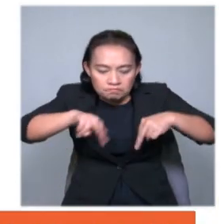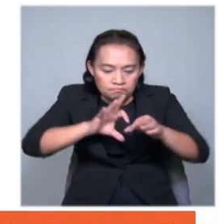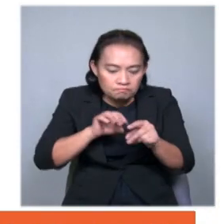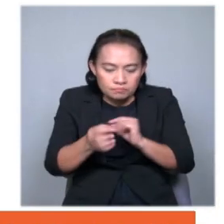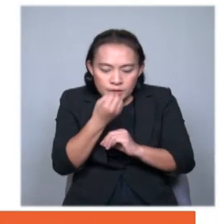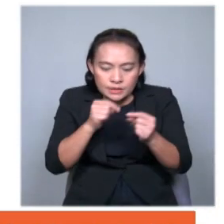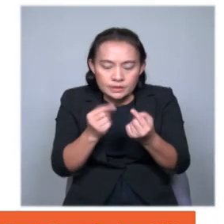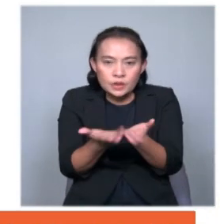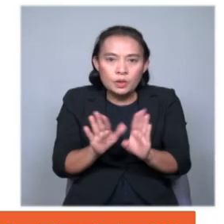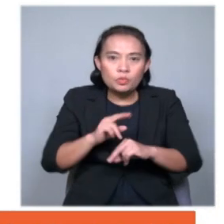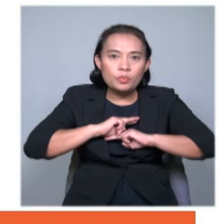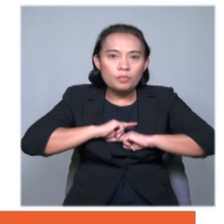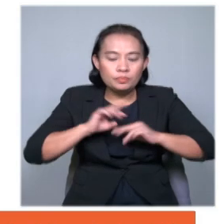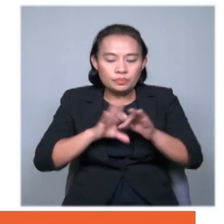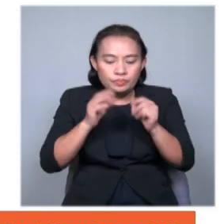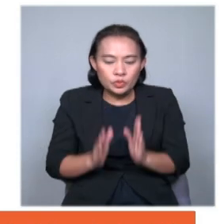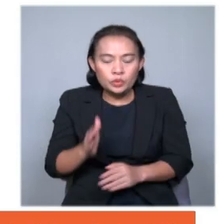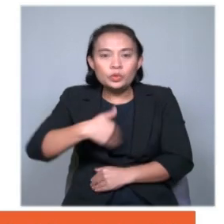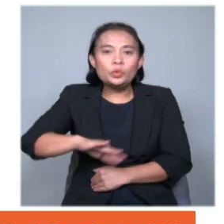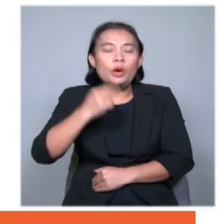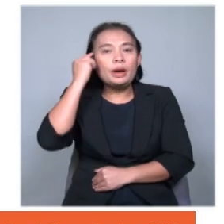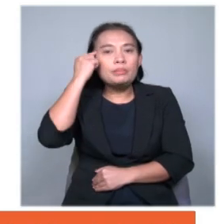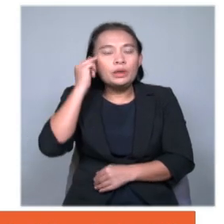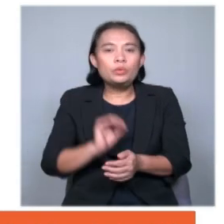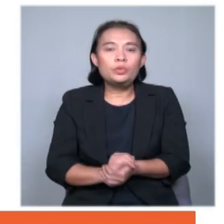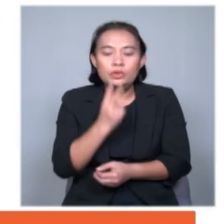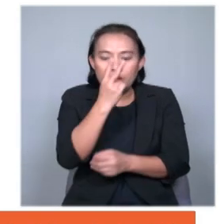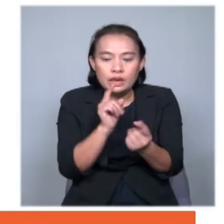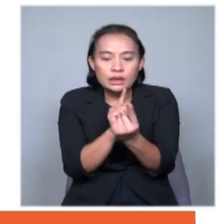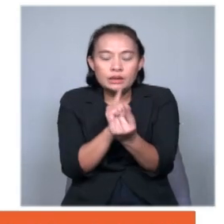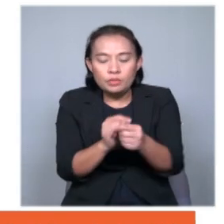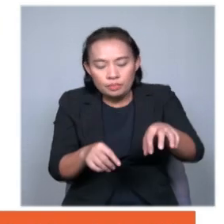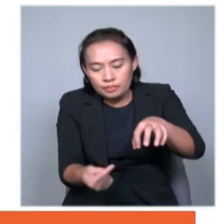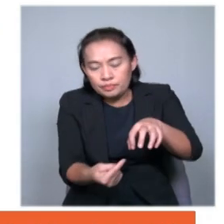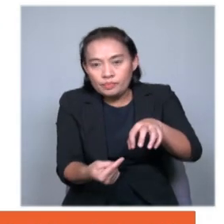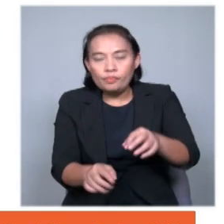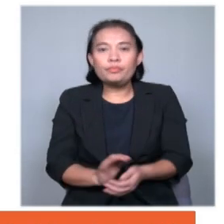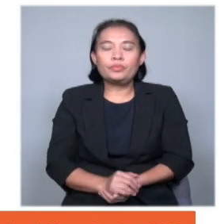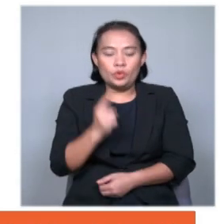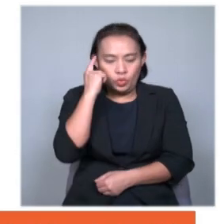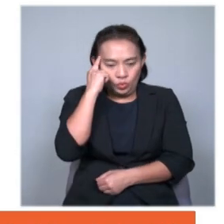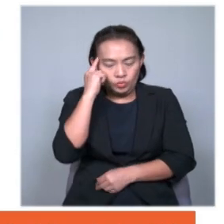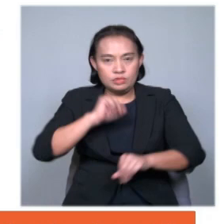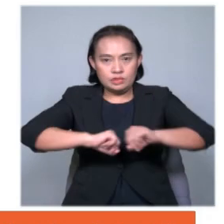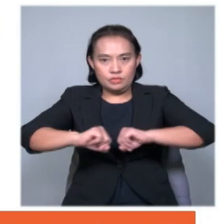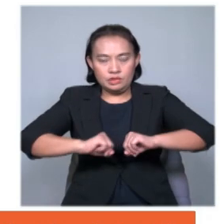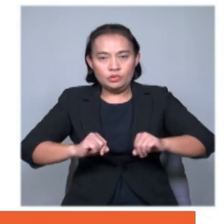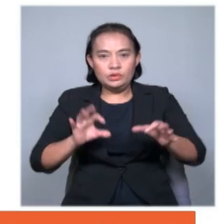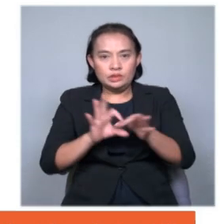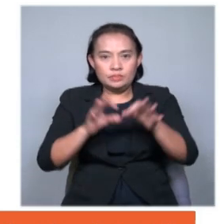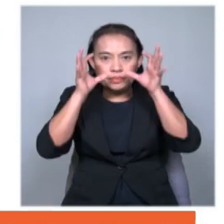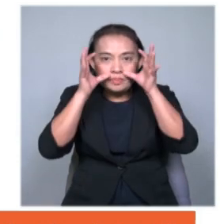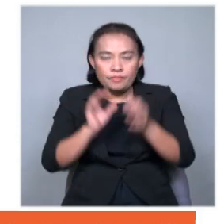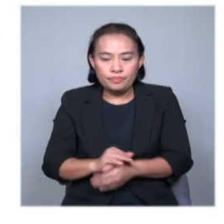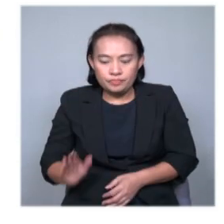างครอบครัวคนทั่วไปไม่ค่อยรู้ขนาดรอยเท้าที่พบยืนยันได้ว่าเป็นเสือวัยรุ่นอีกทั้งสุนัขไม่ใช่อ